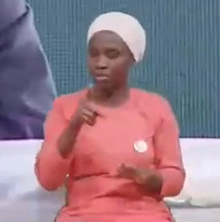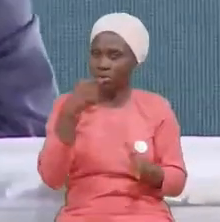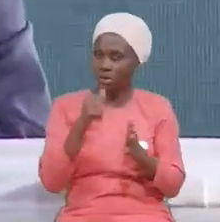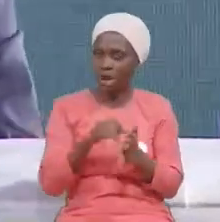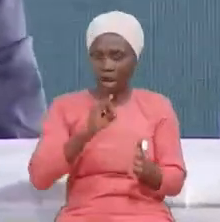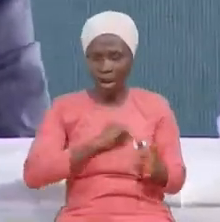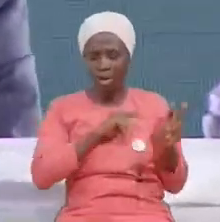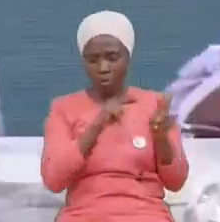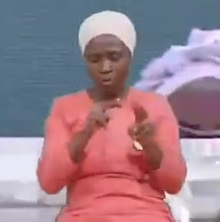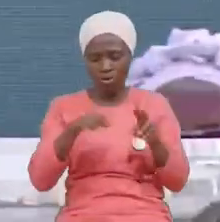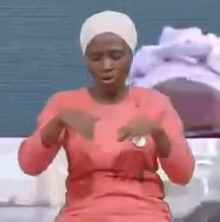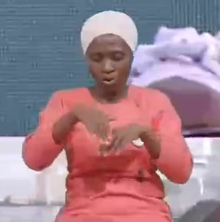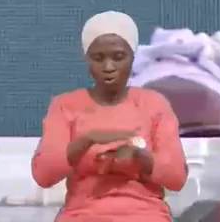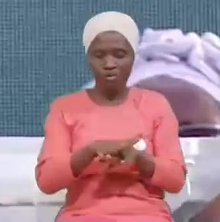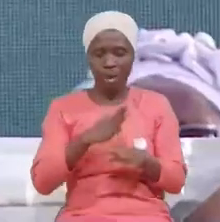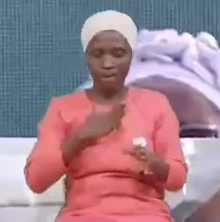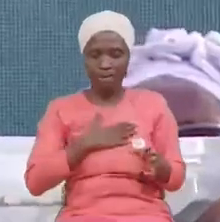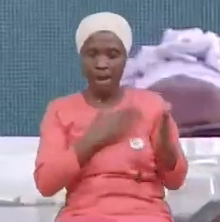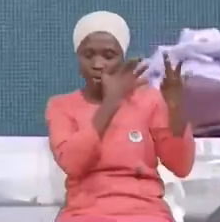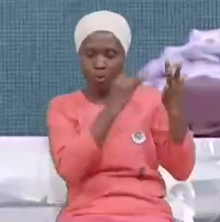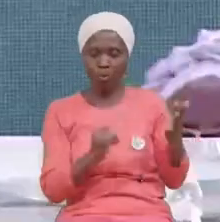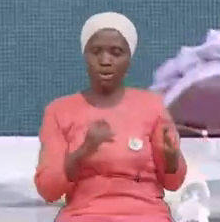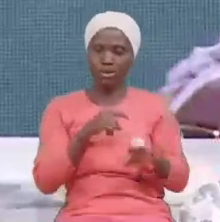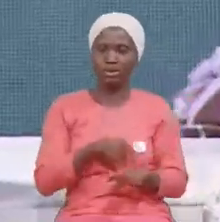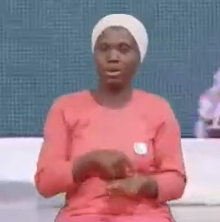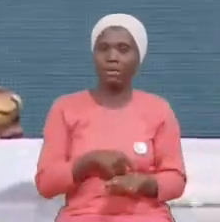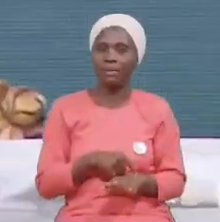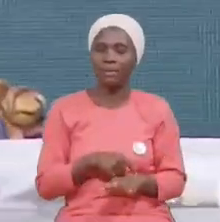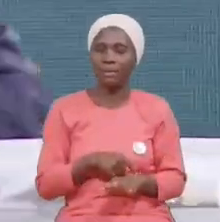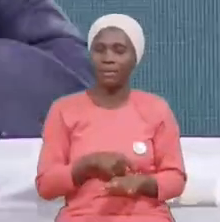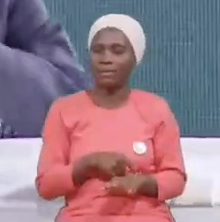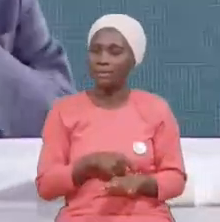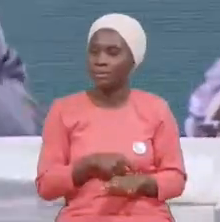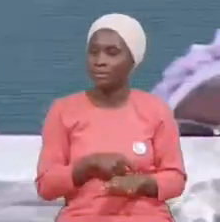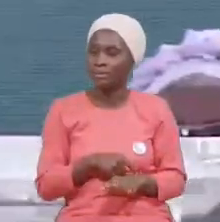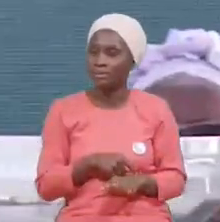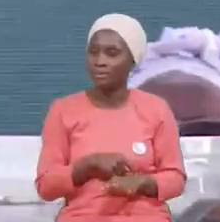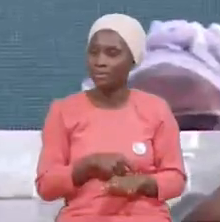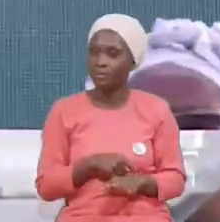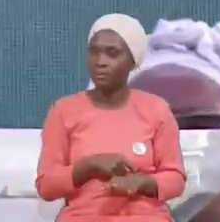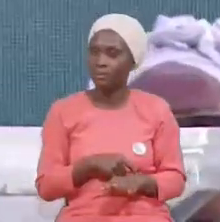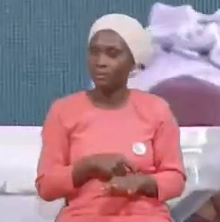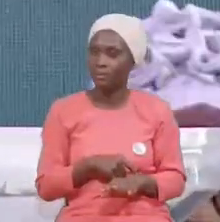Alors tu dois te dire que tu es dans la période d'attente. Tu dois veiller sur la période d'attente.